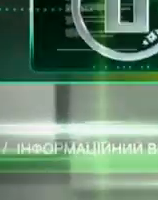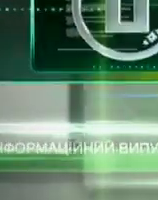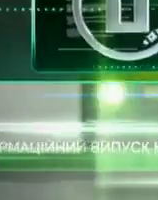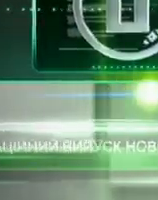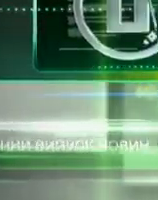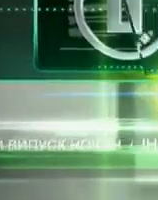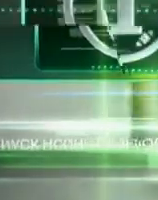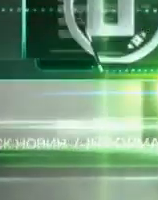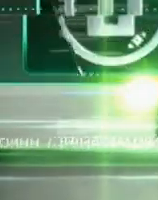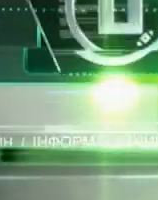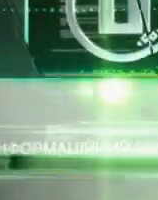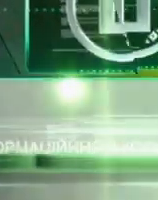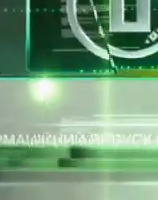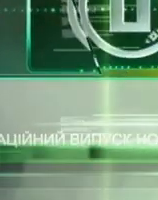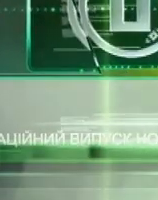Музика